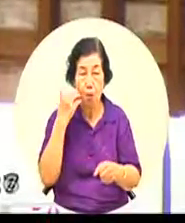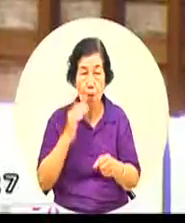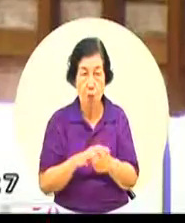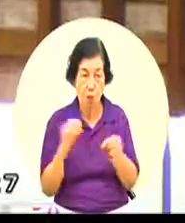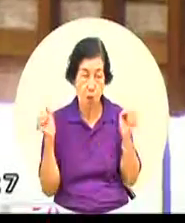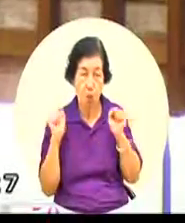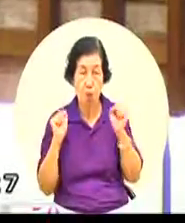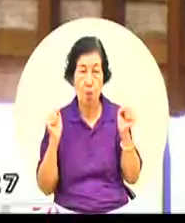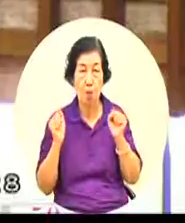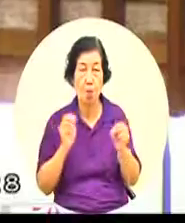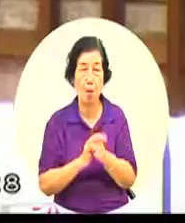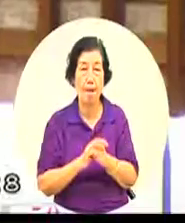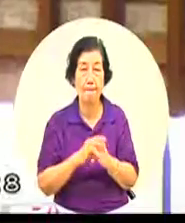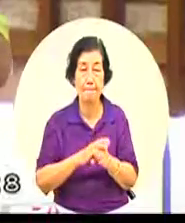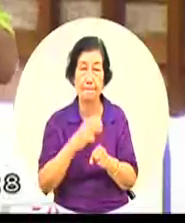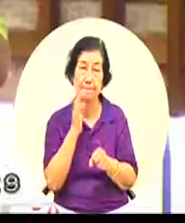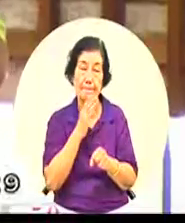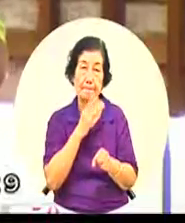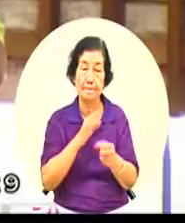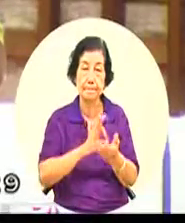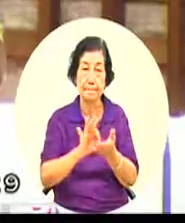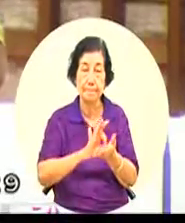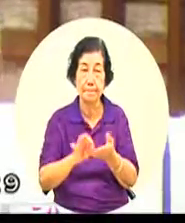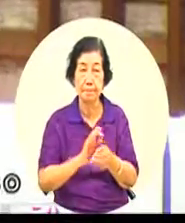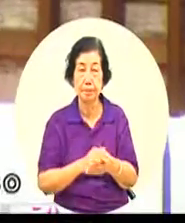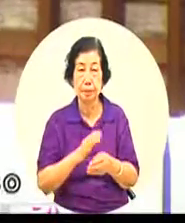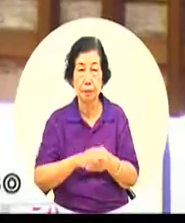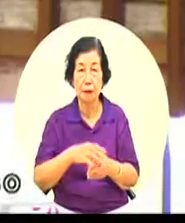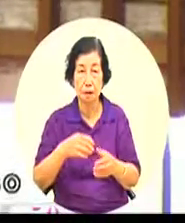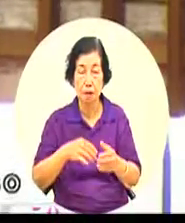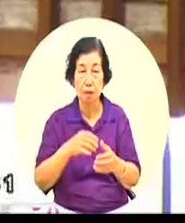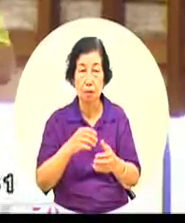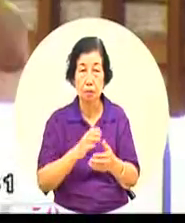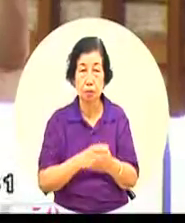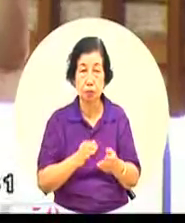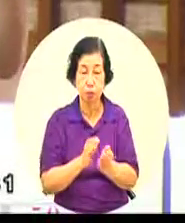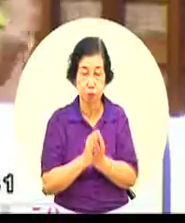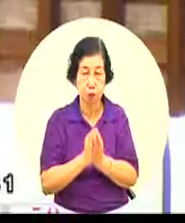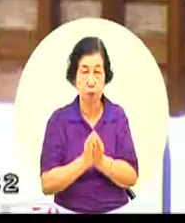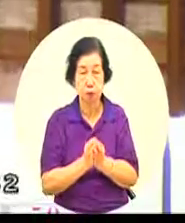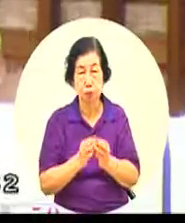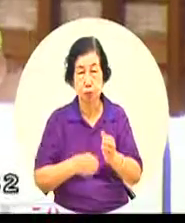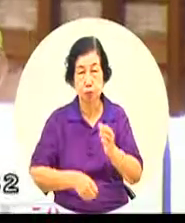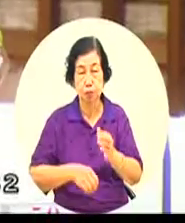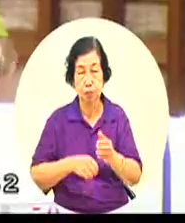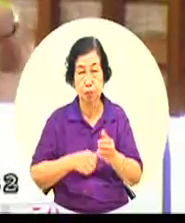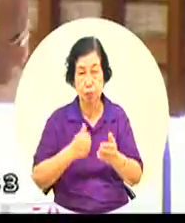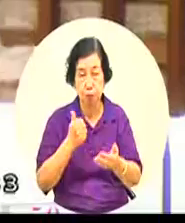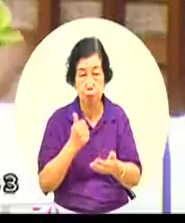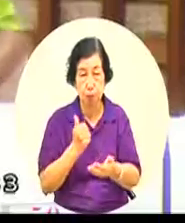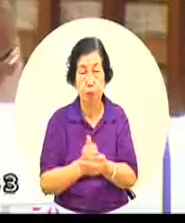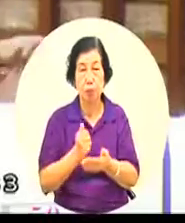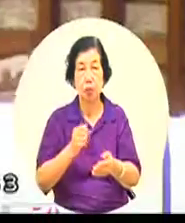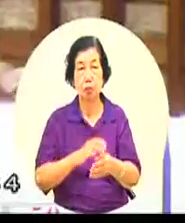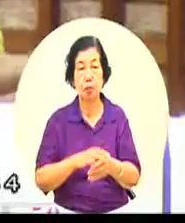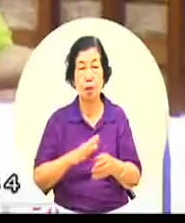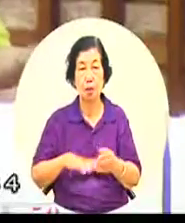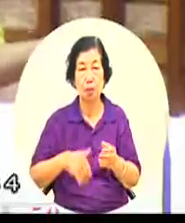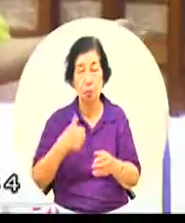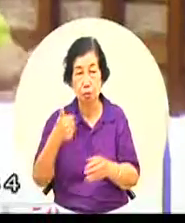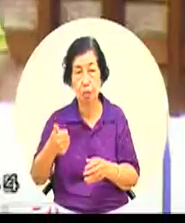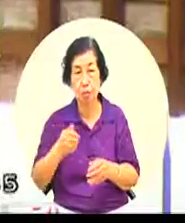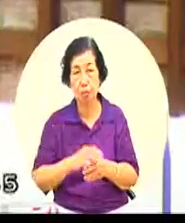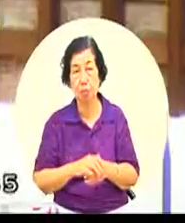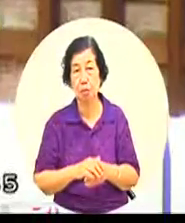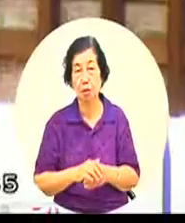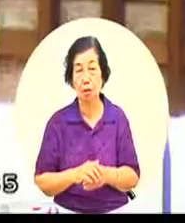是好人，因为这类人爱标的人，伊买剩的成本嘛。你哪讲我标到了？啊，无人去迄落行动啊，伊